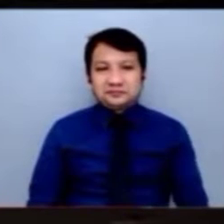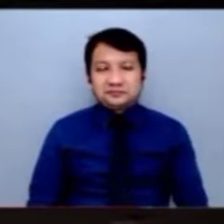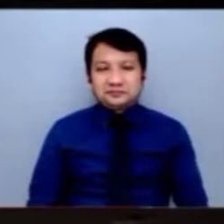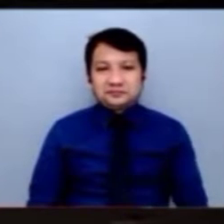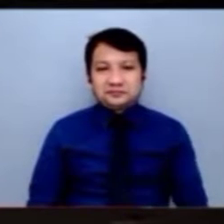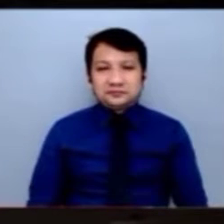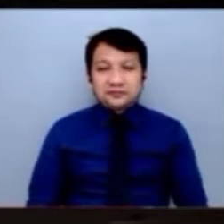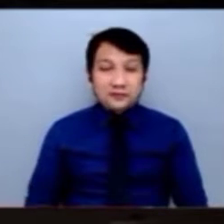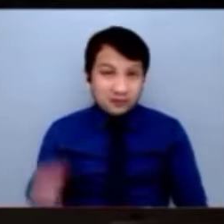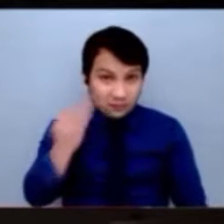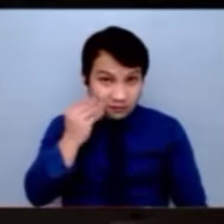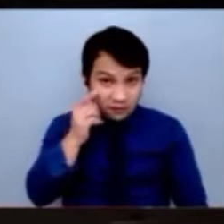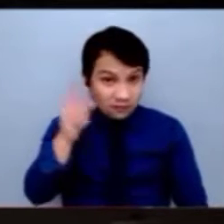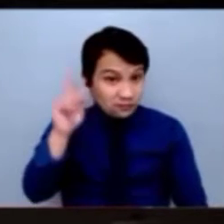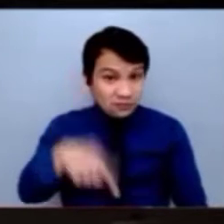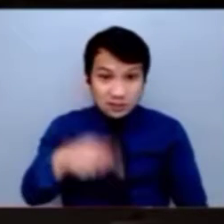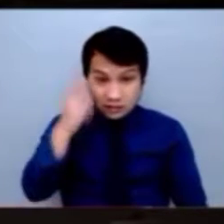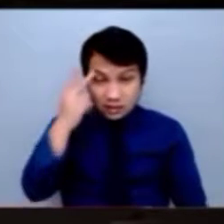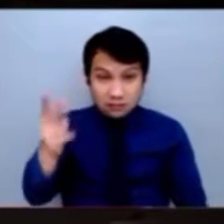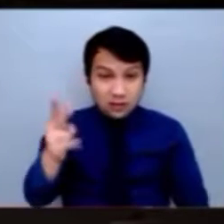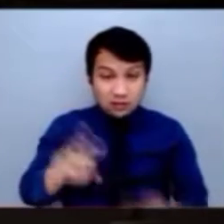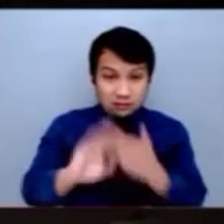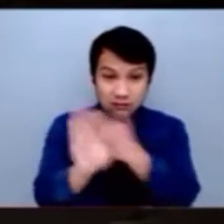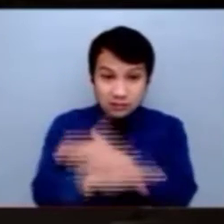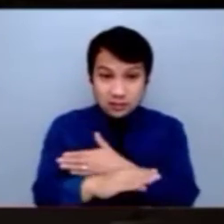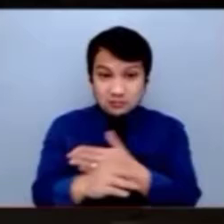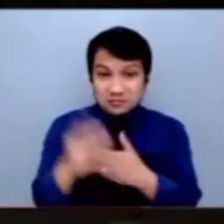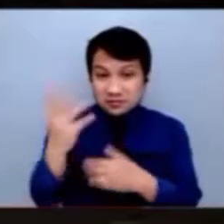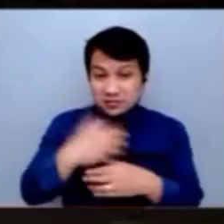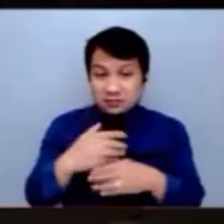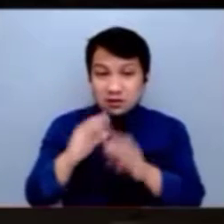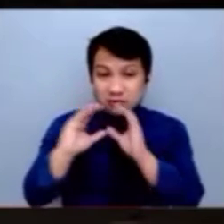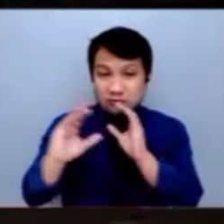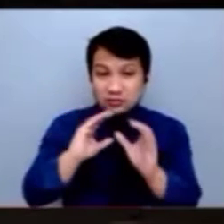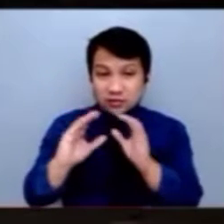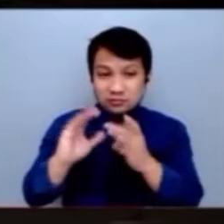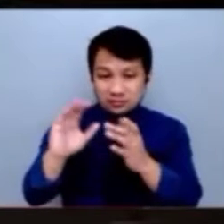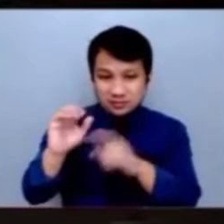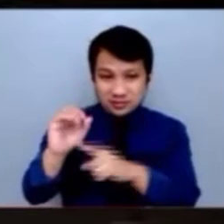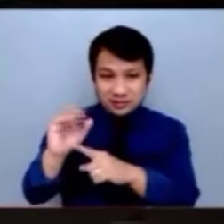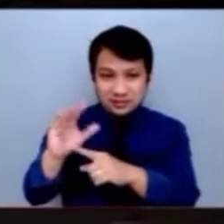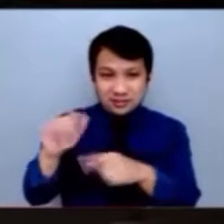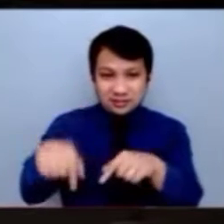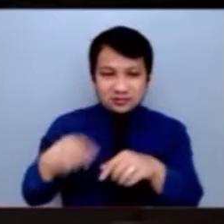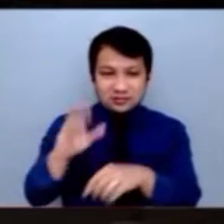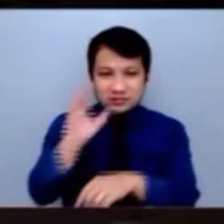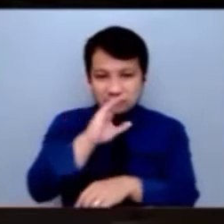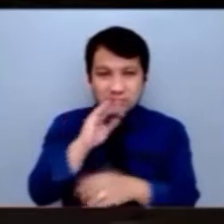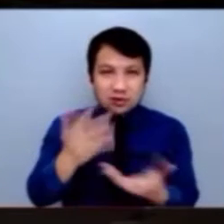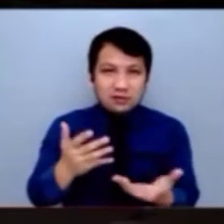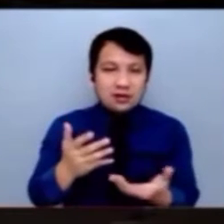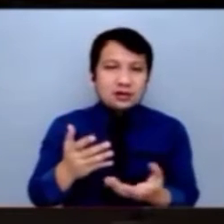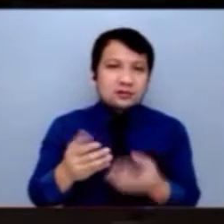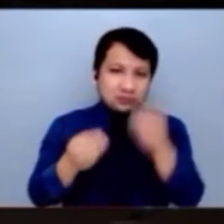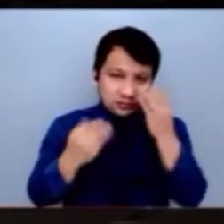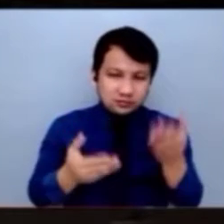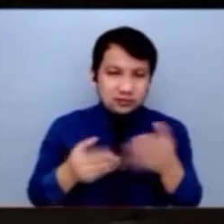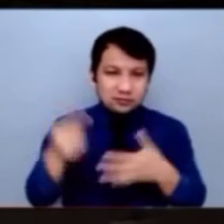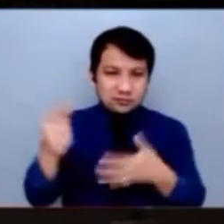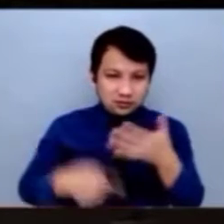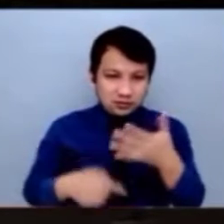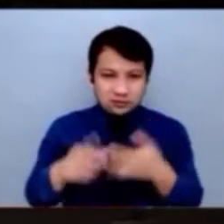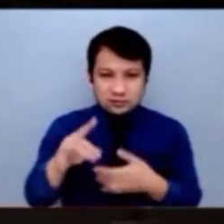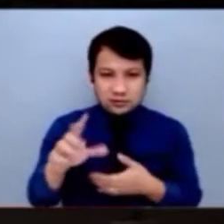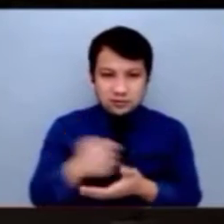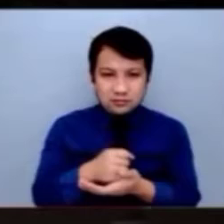Mean, dahil hindi pa nga rin na ibabalik yung maayos na communication signal dito sa Cebu, until now, hindi pa rin makapagbigay ng datos or ng